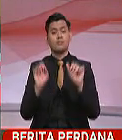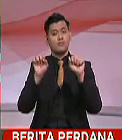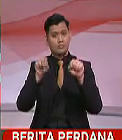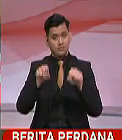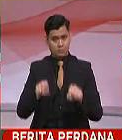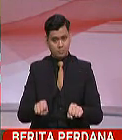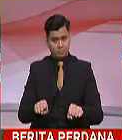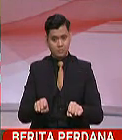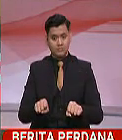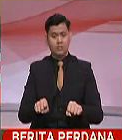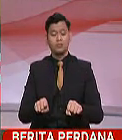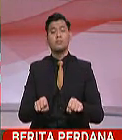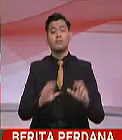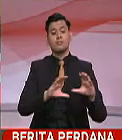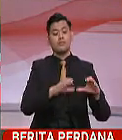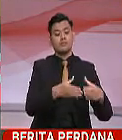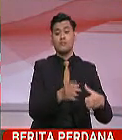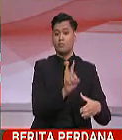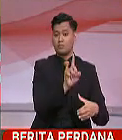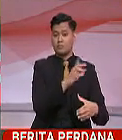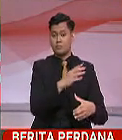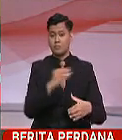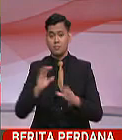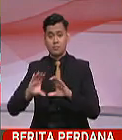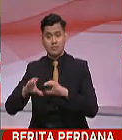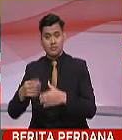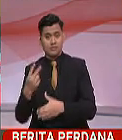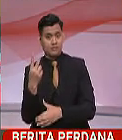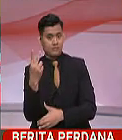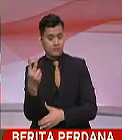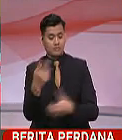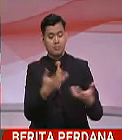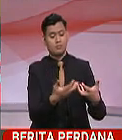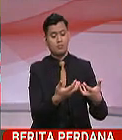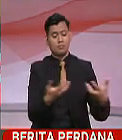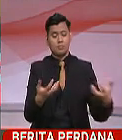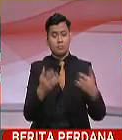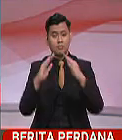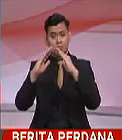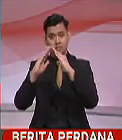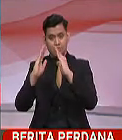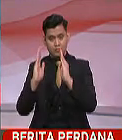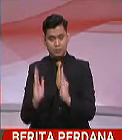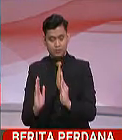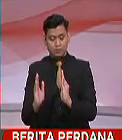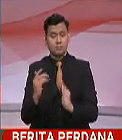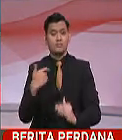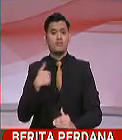yang membolehkan kategori 1 dan 2 diletakkan pengasingan di rumah. Sebab itu kita perlukan peranti